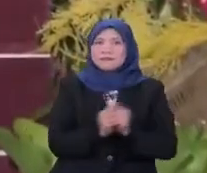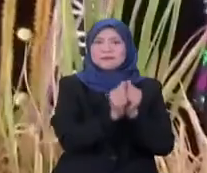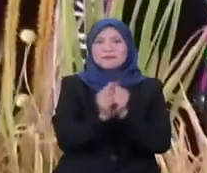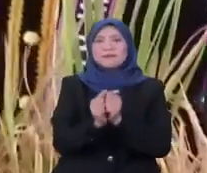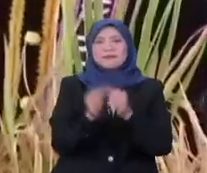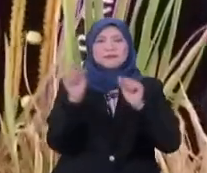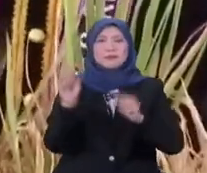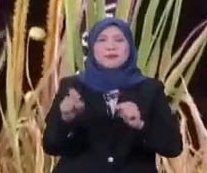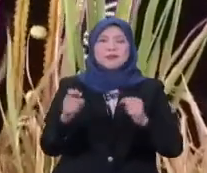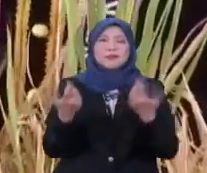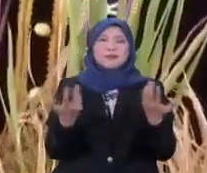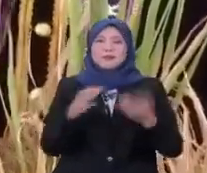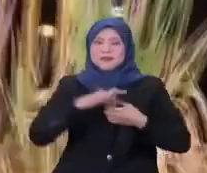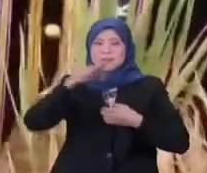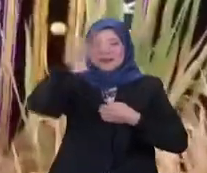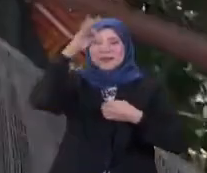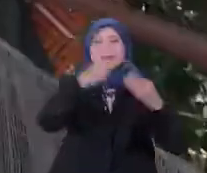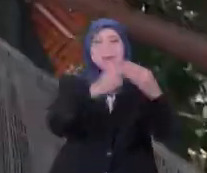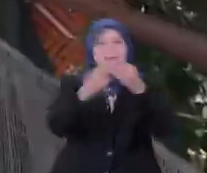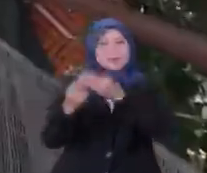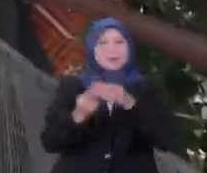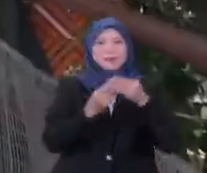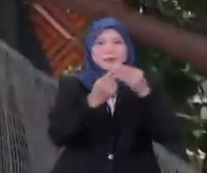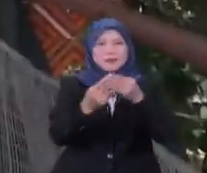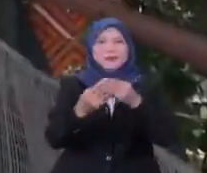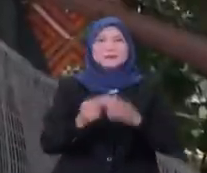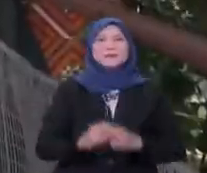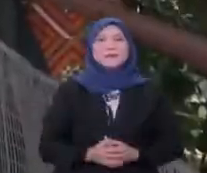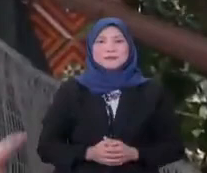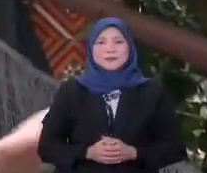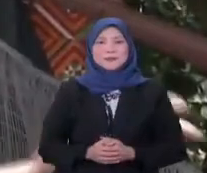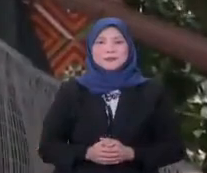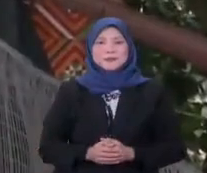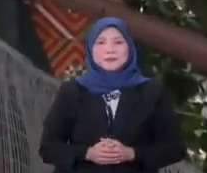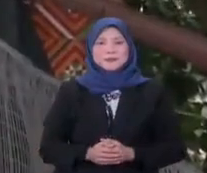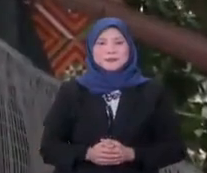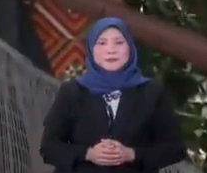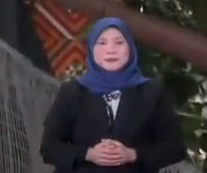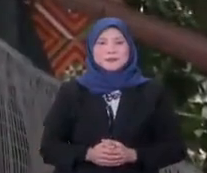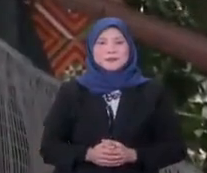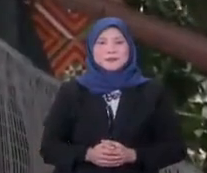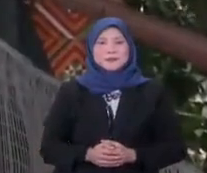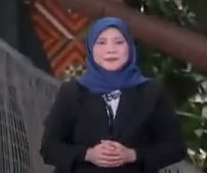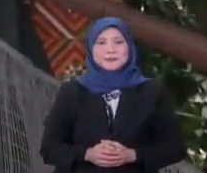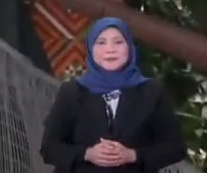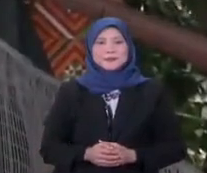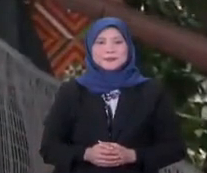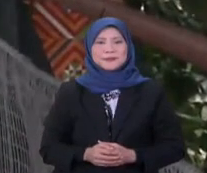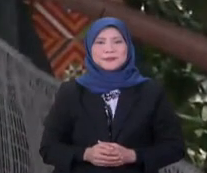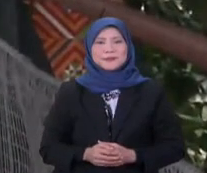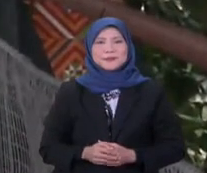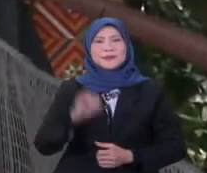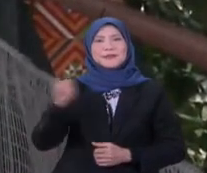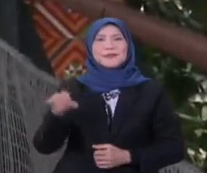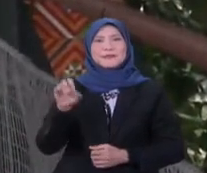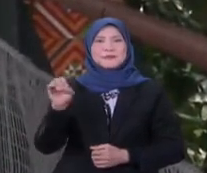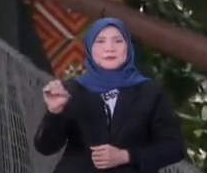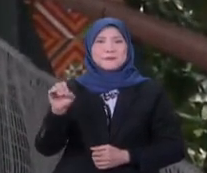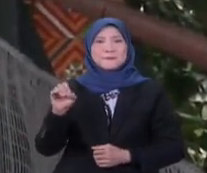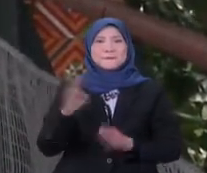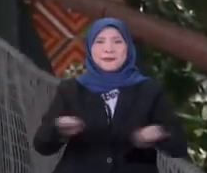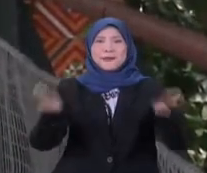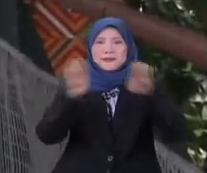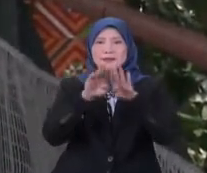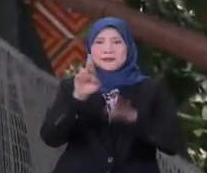sama-sama menyemarakkan lagi semangat perpaduan. Kotobian Tadau Tagayodo, Keamatan Kumato Insanan, Jovinia Jim Lajim untuk Berita